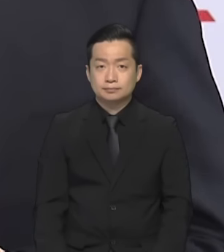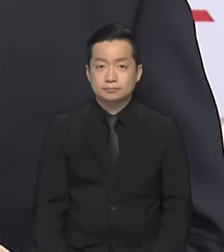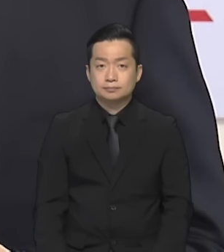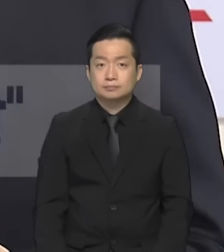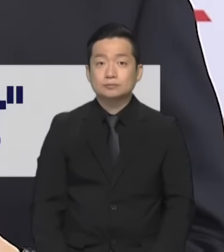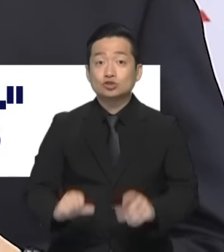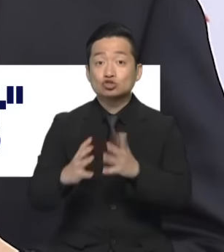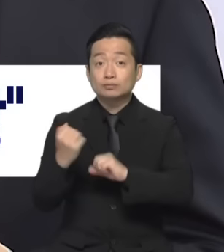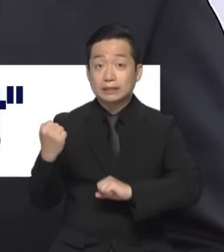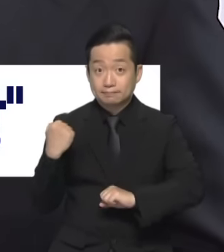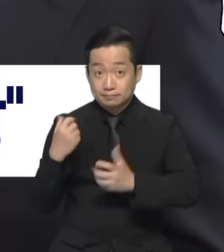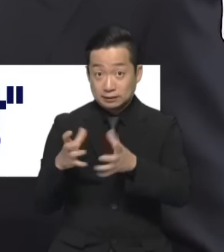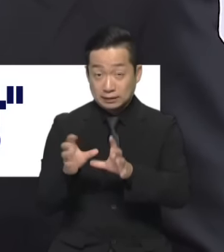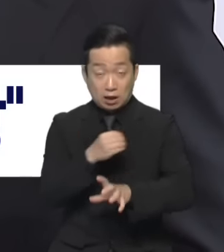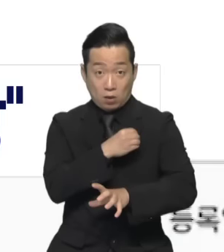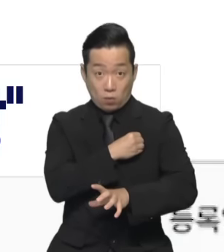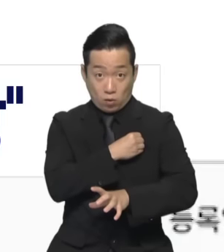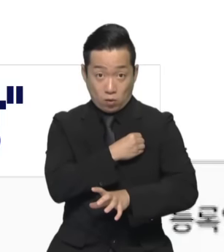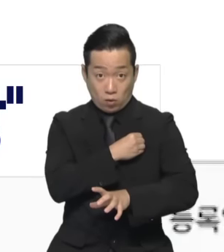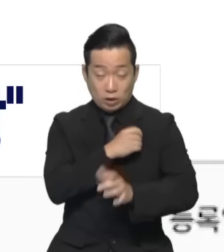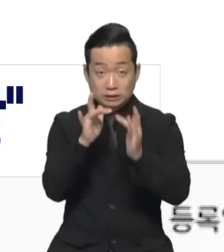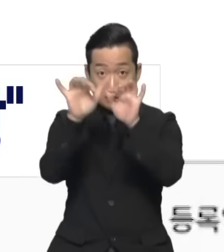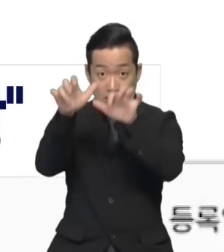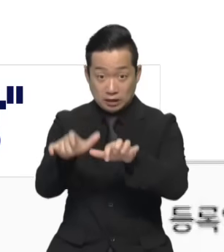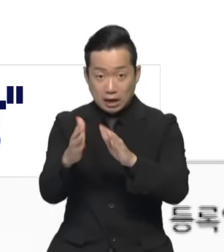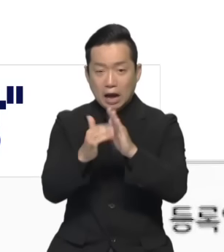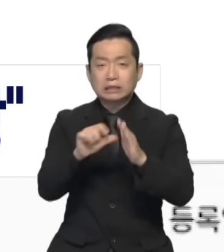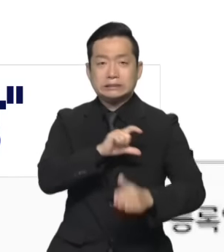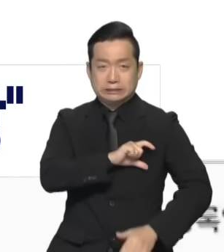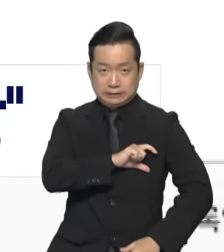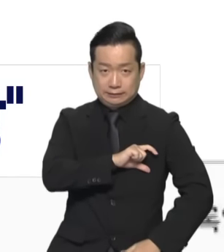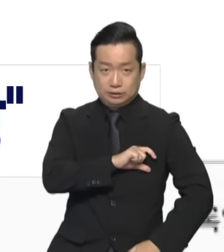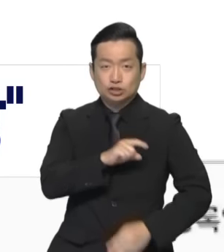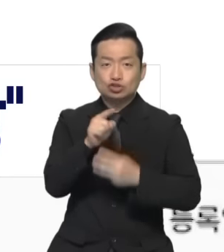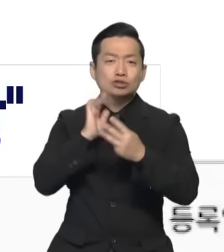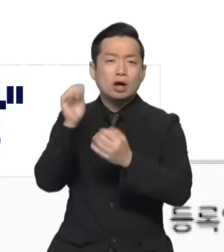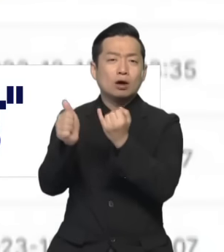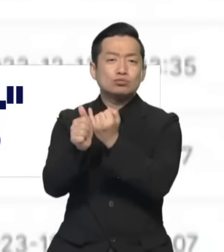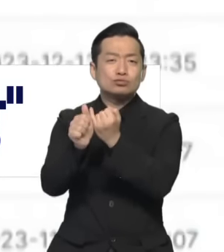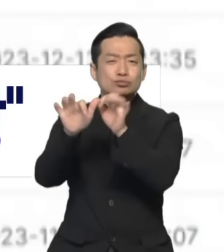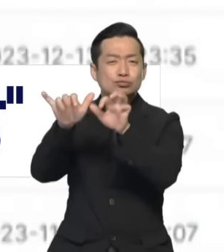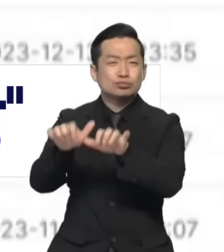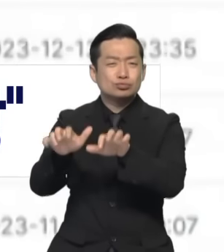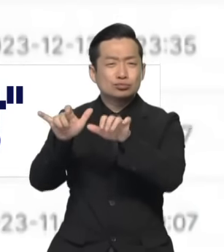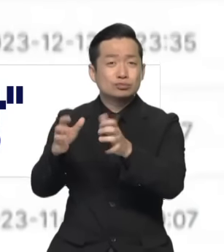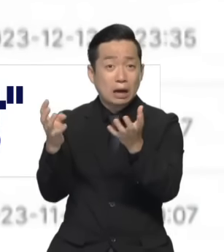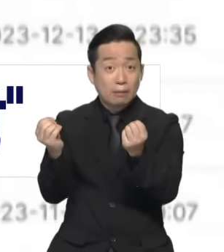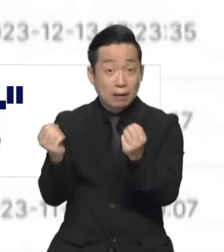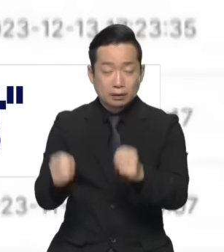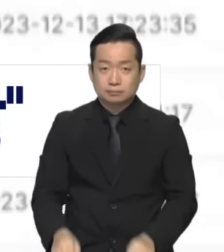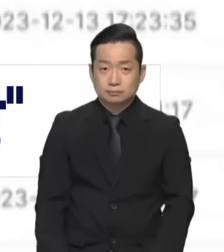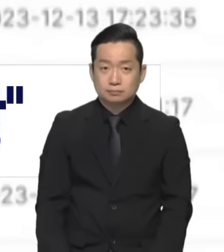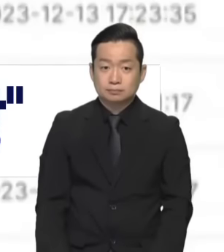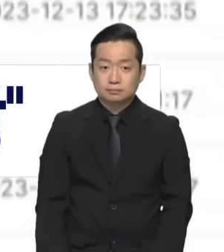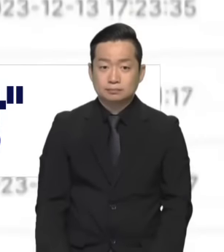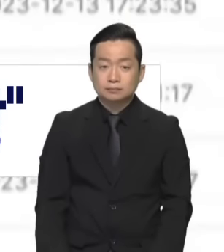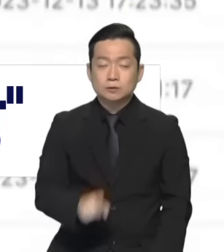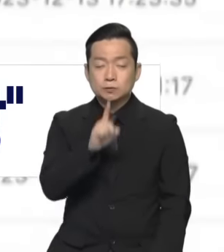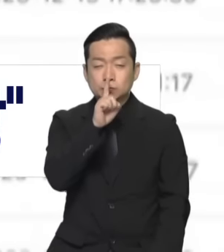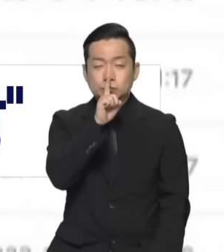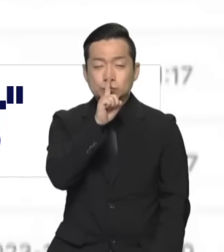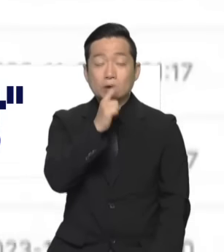국민의힘 당원 게시판에 가족 이름으로 윤석열 대통령 부부 비방글이 다수 작성됐다는 의혹에 대해 사실상